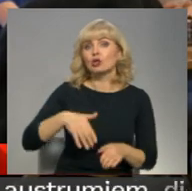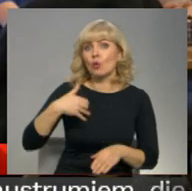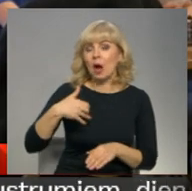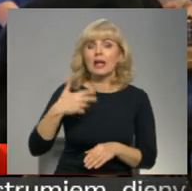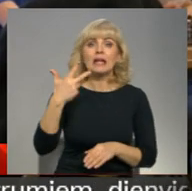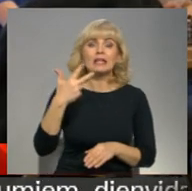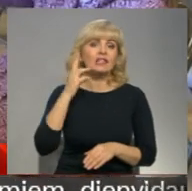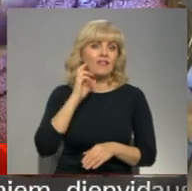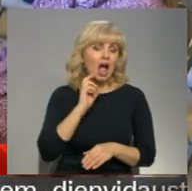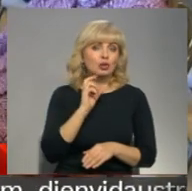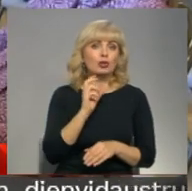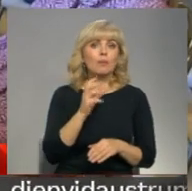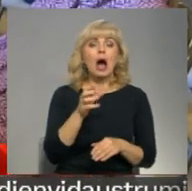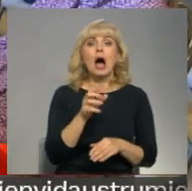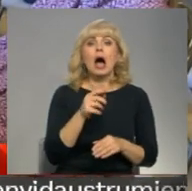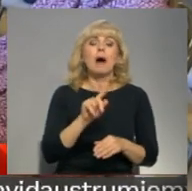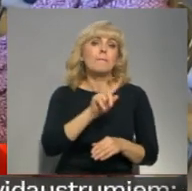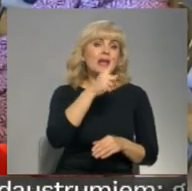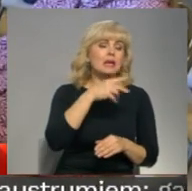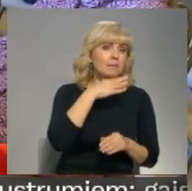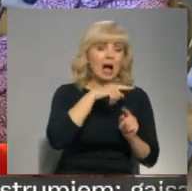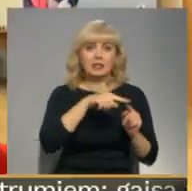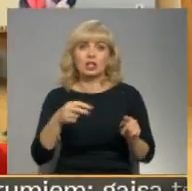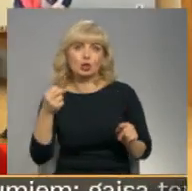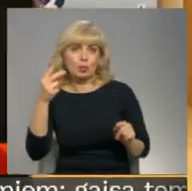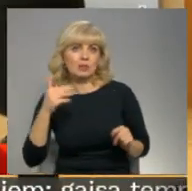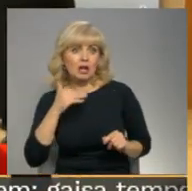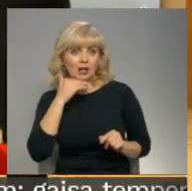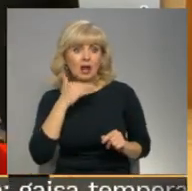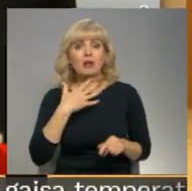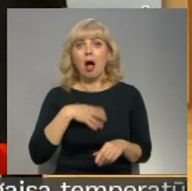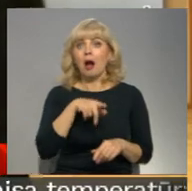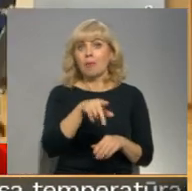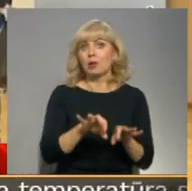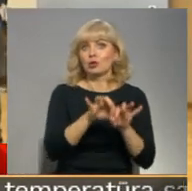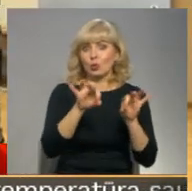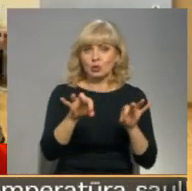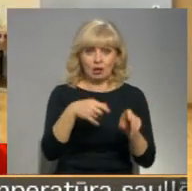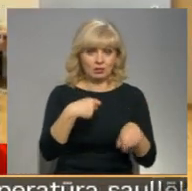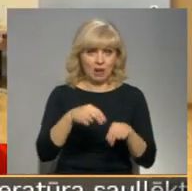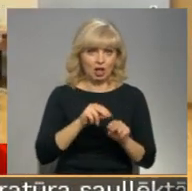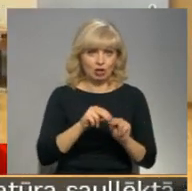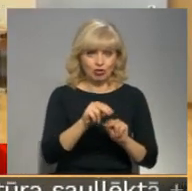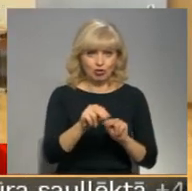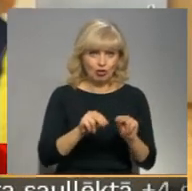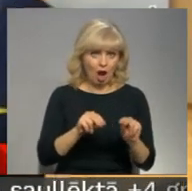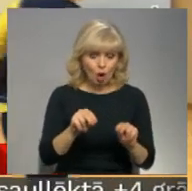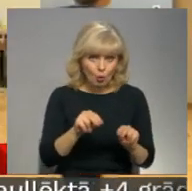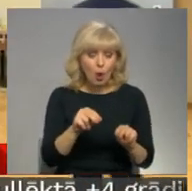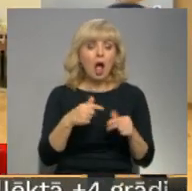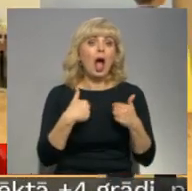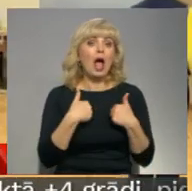trijās vecuma grupās – no 1. Līdz 12. Klasei. Kāpēc tu vispār uzsāki spēlēt šahu?